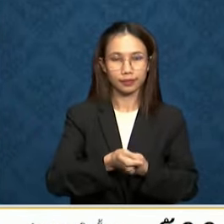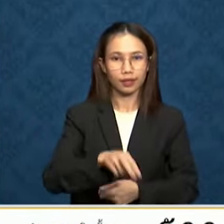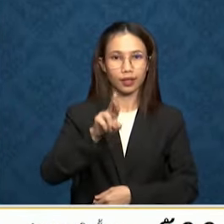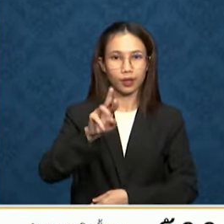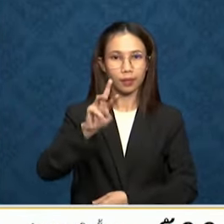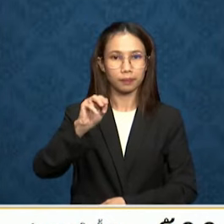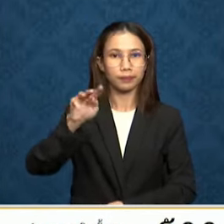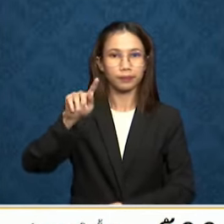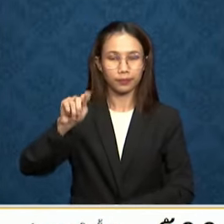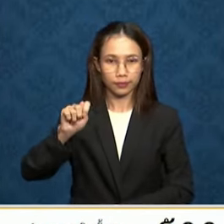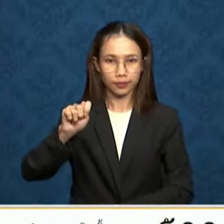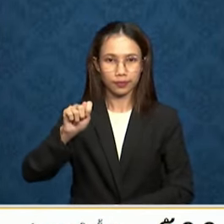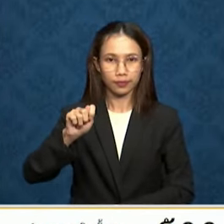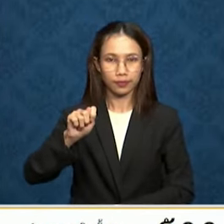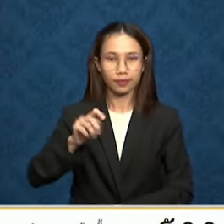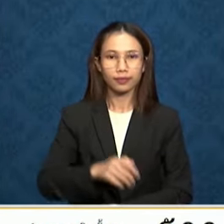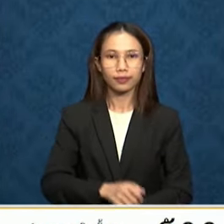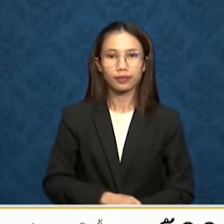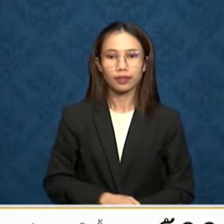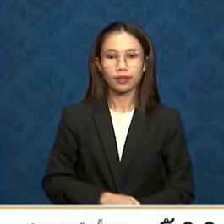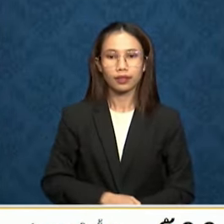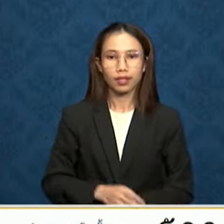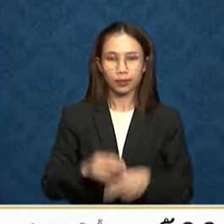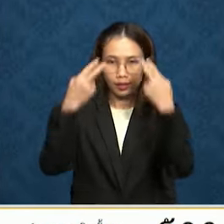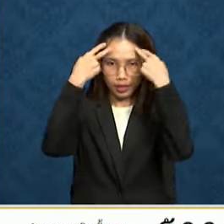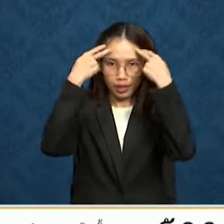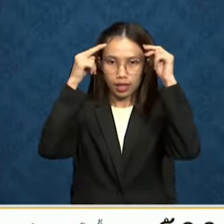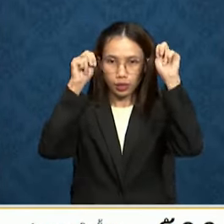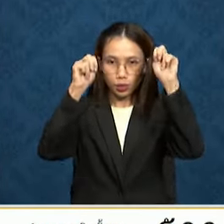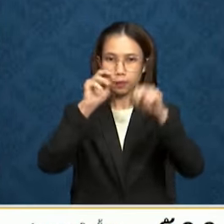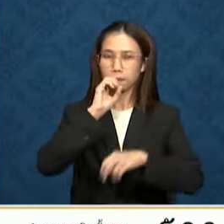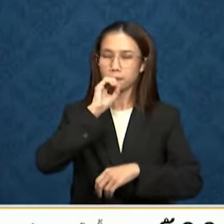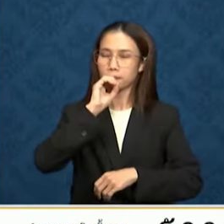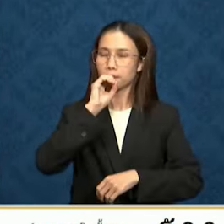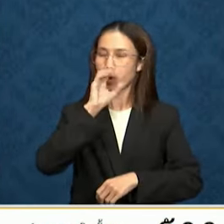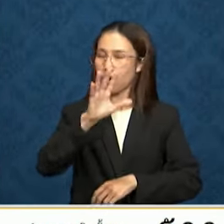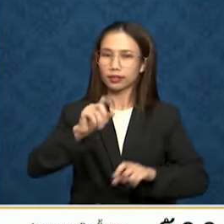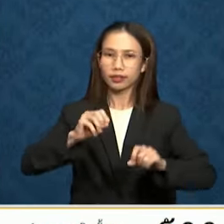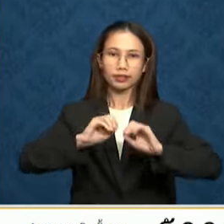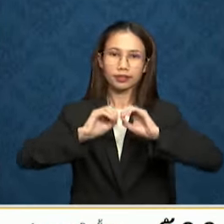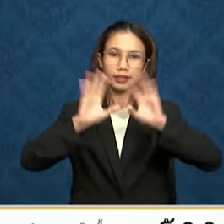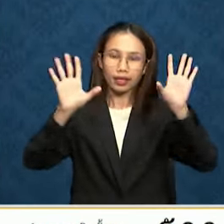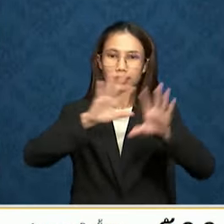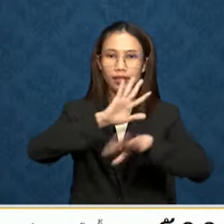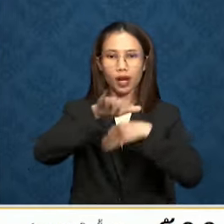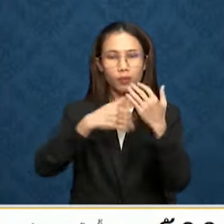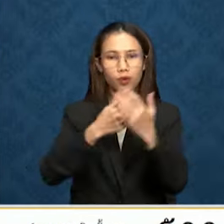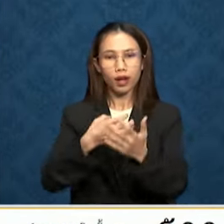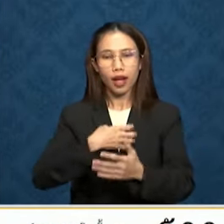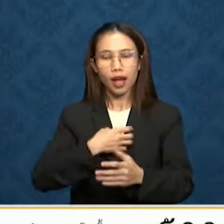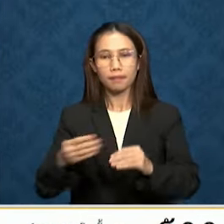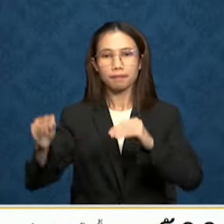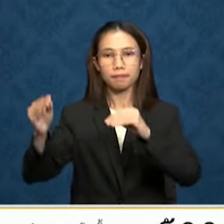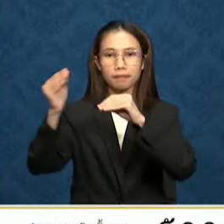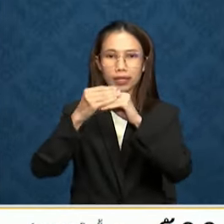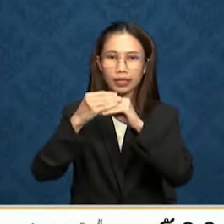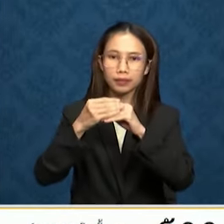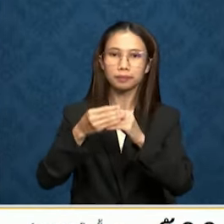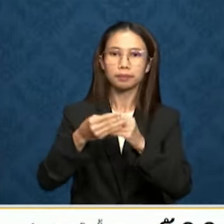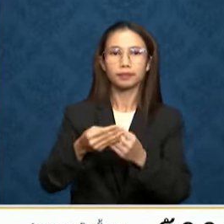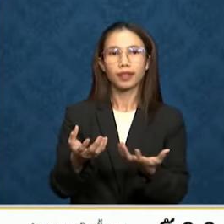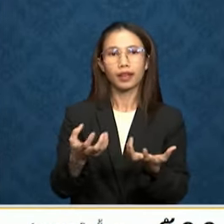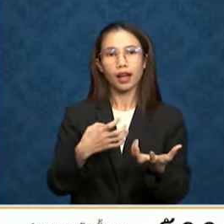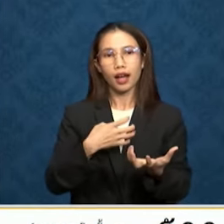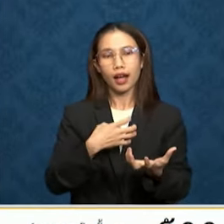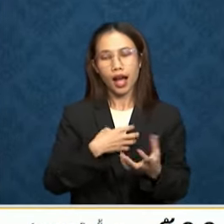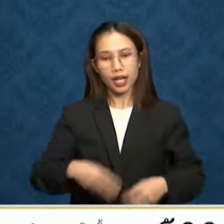แล้วก็เอ่อท่านนายกเนี่ยได้ประกาศเอาไว้อย่างยิ่งใหญ่ค่ะทุกเวทีอยากที่จะเพิ่มนะคะโอ้โหเอ่อ